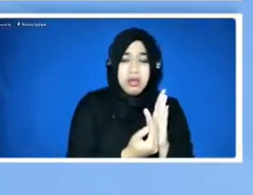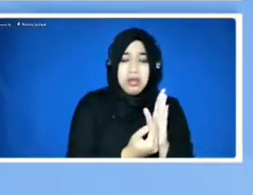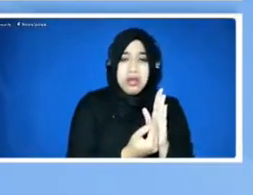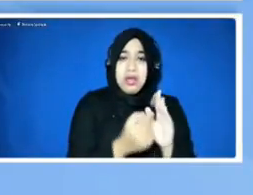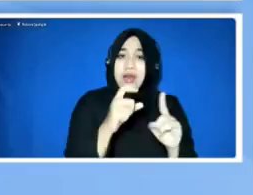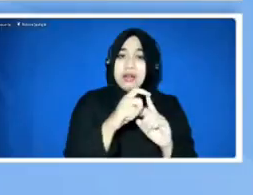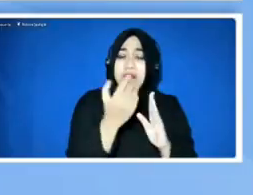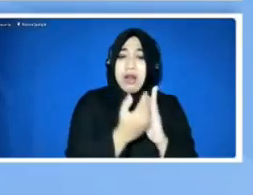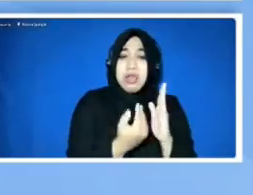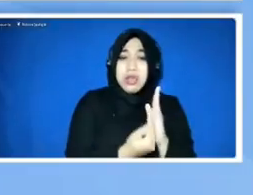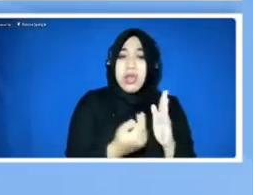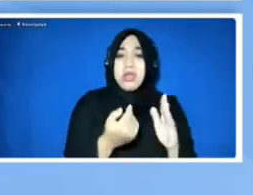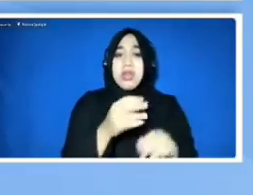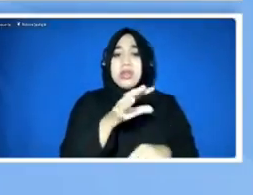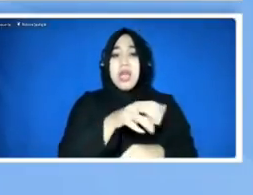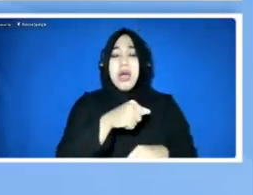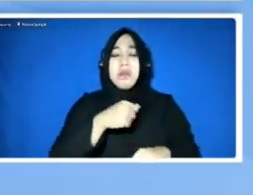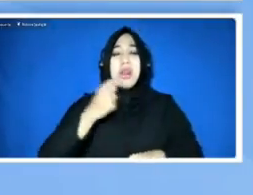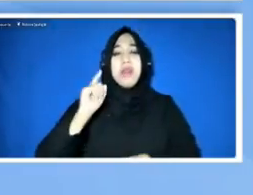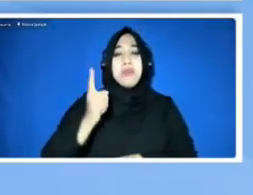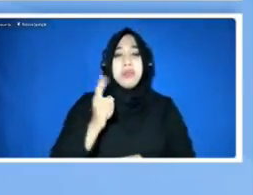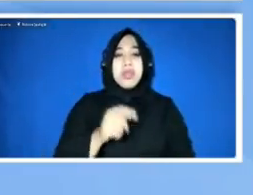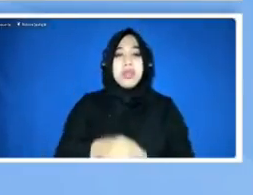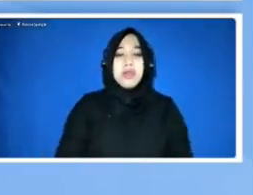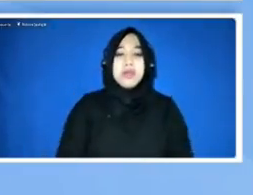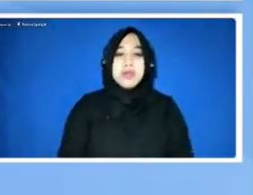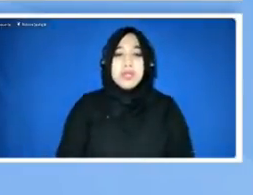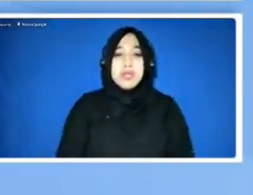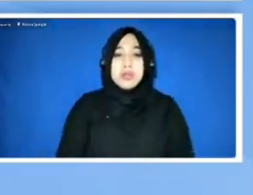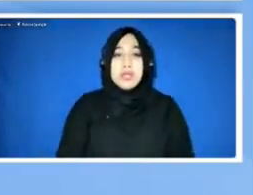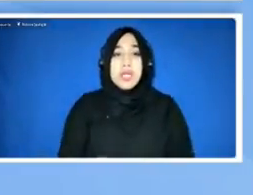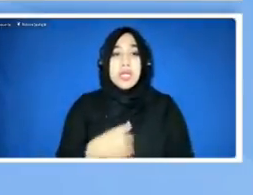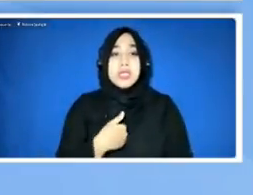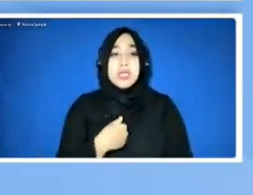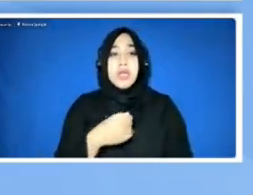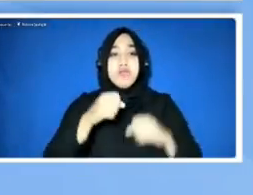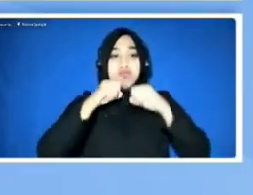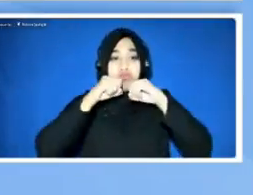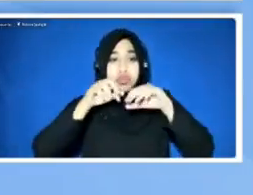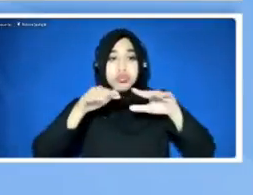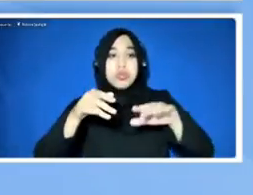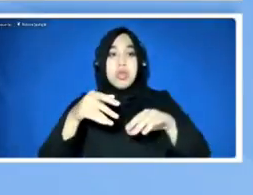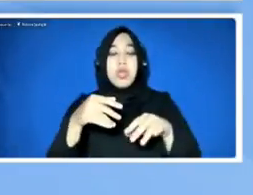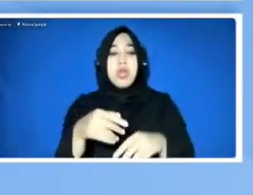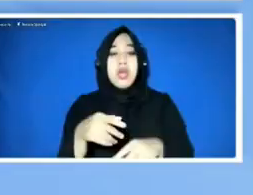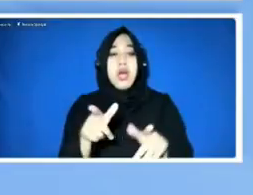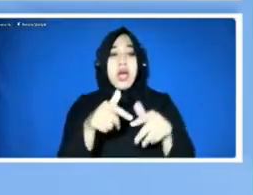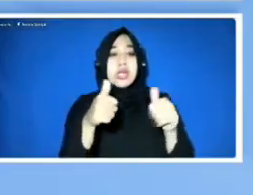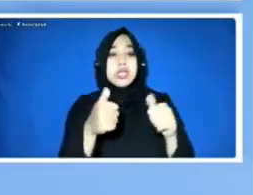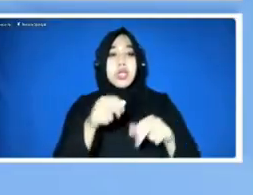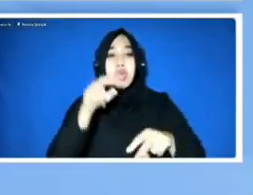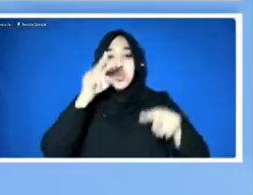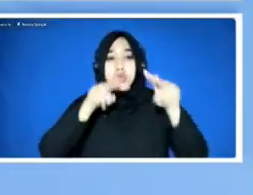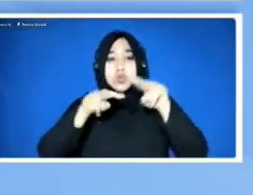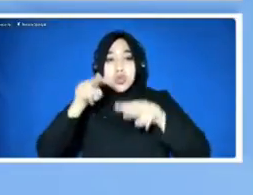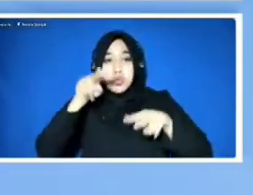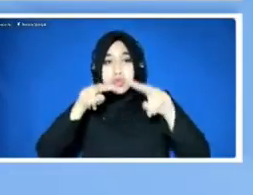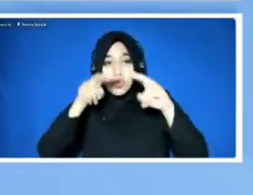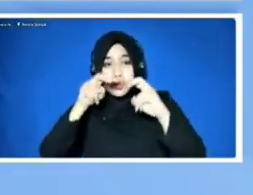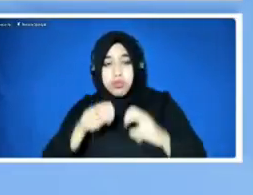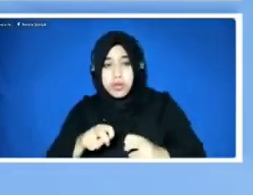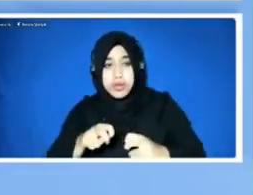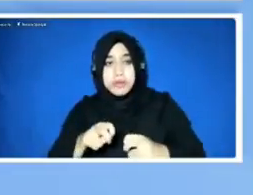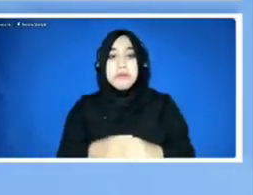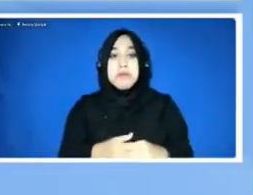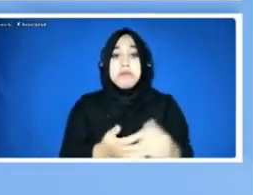data yang akan diambil oleh pemerintah. Nah, saya mau share sedikit hasil survei. Saya pikir menarik untuk